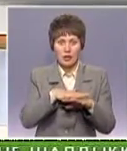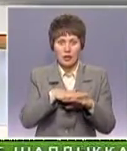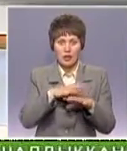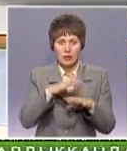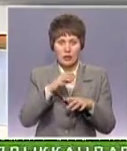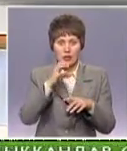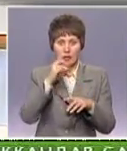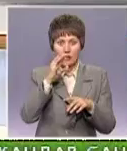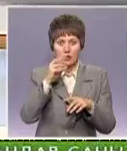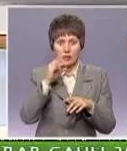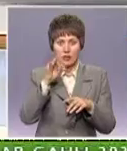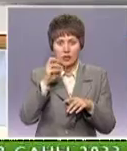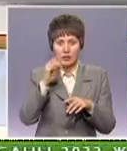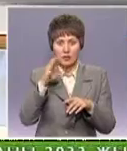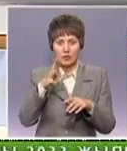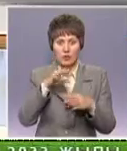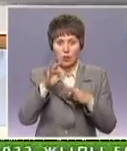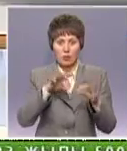ан